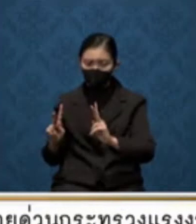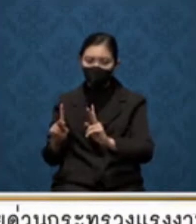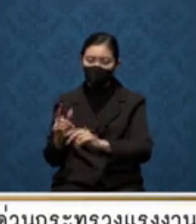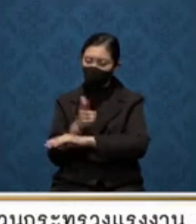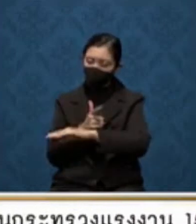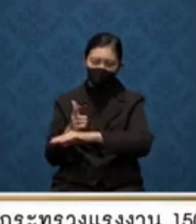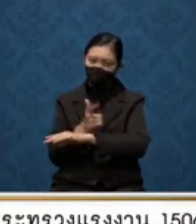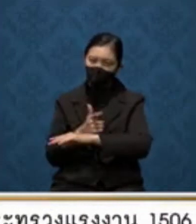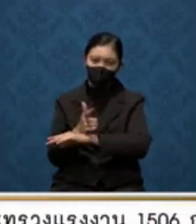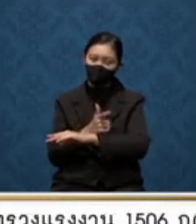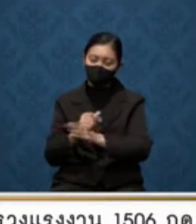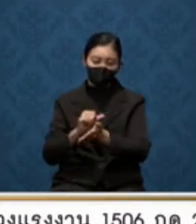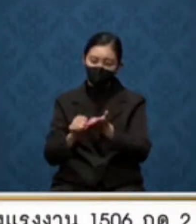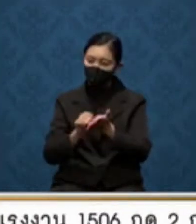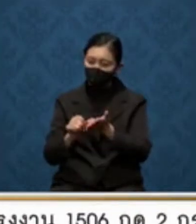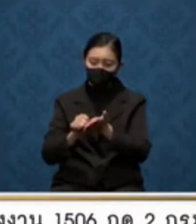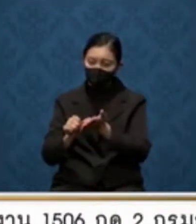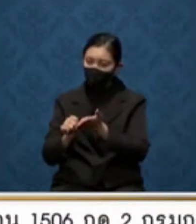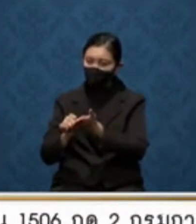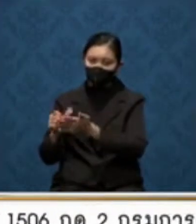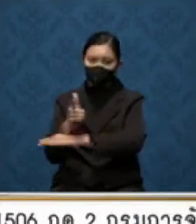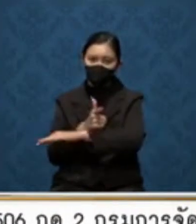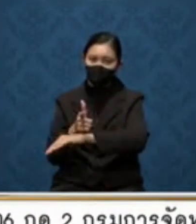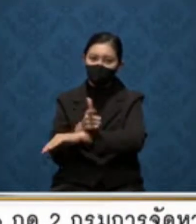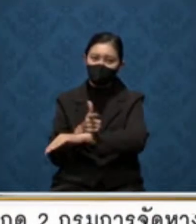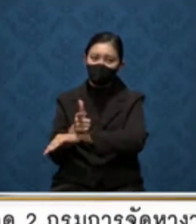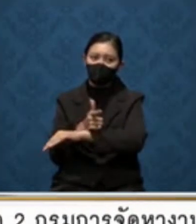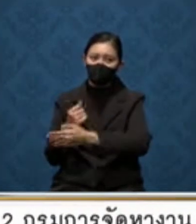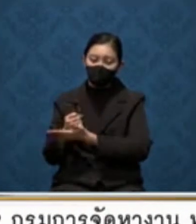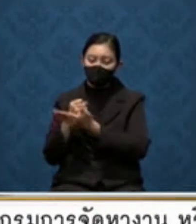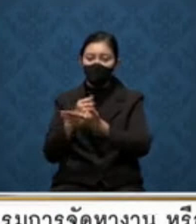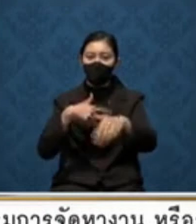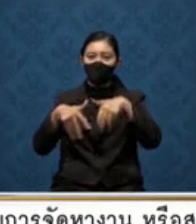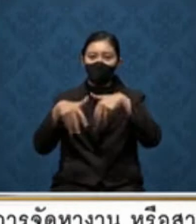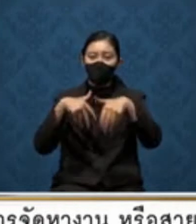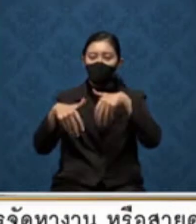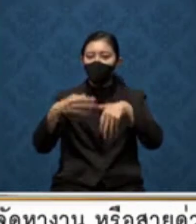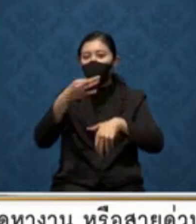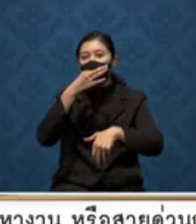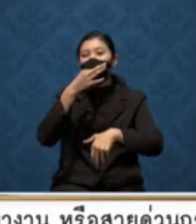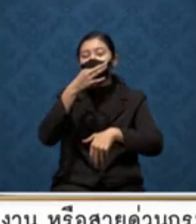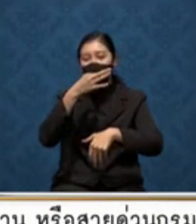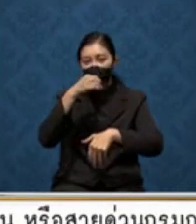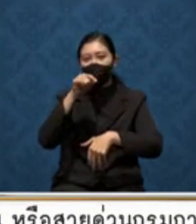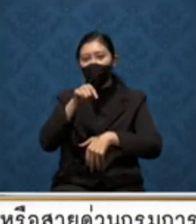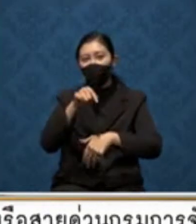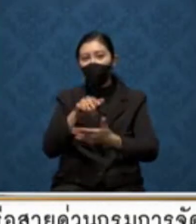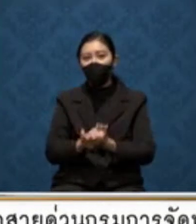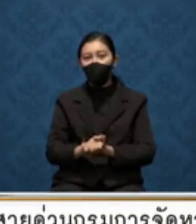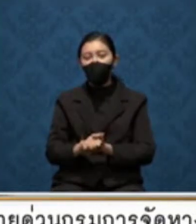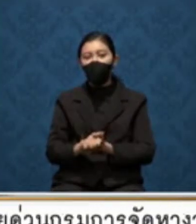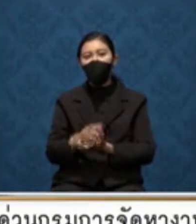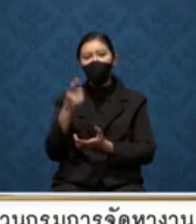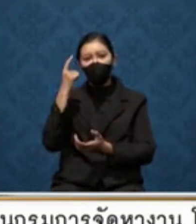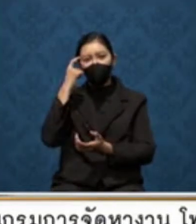่า เป็การทำอยางเร้งดวน ก็มการตเขาสังเกตคนนขชะลาด ลูกของพี่สมพงอามอนวิวัสศามีการประกาธในราช